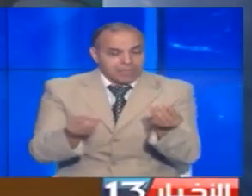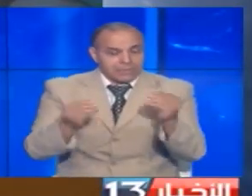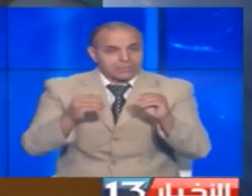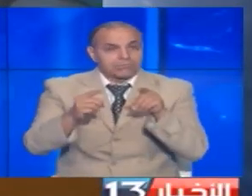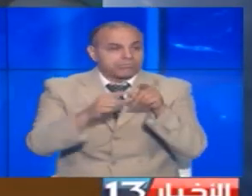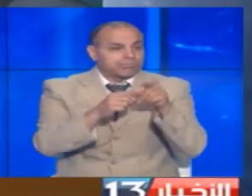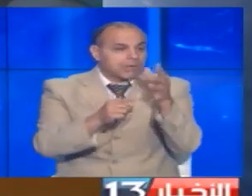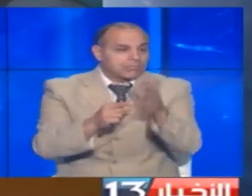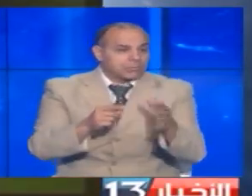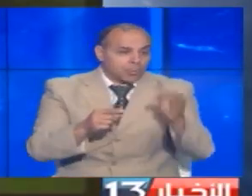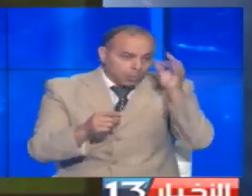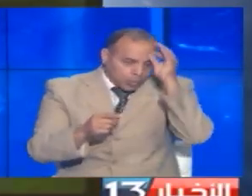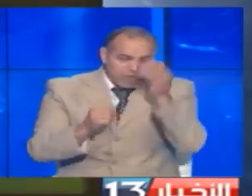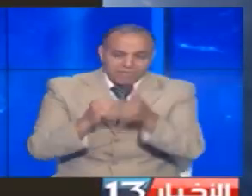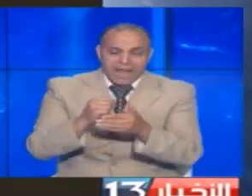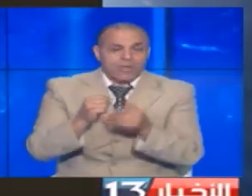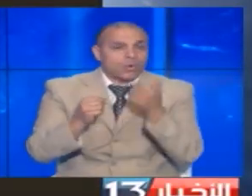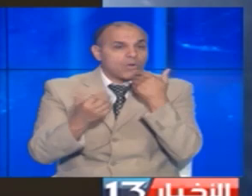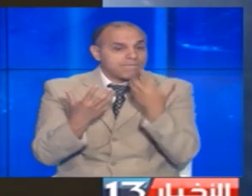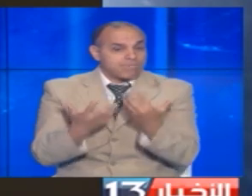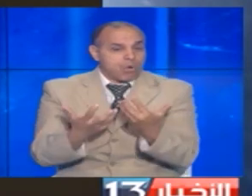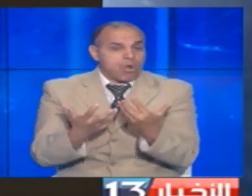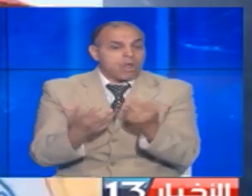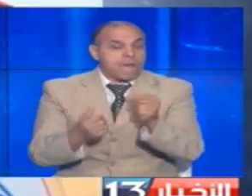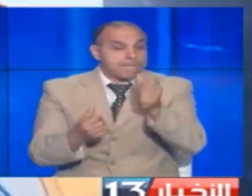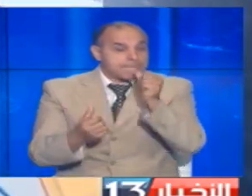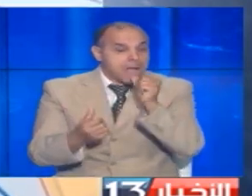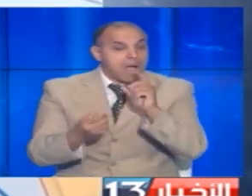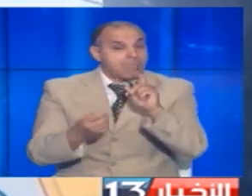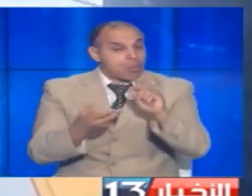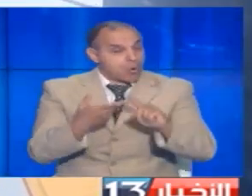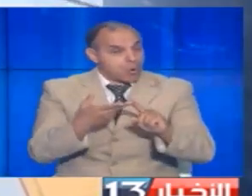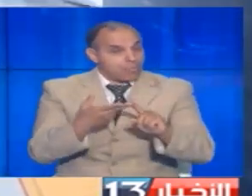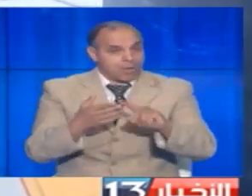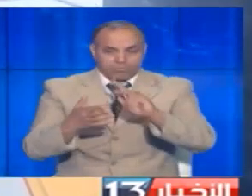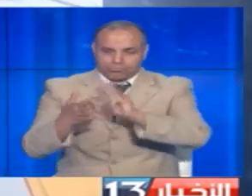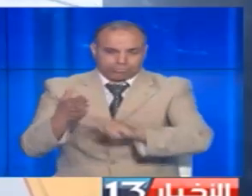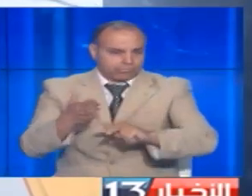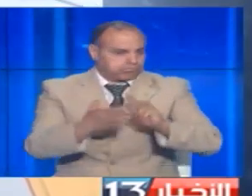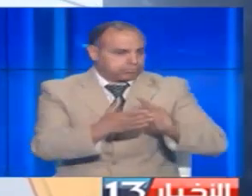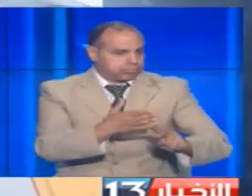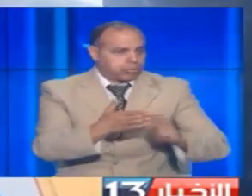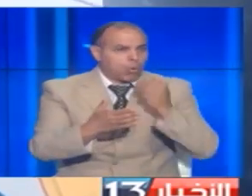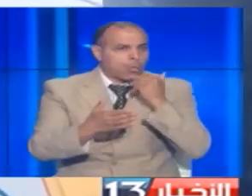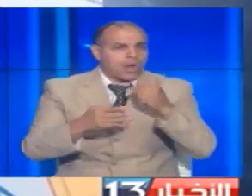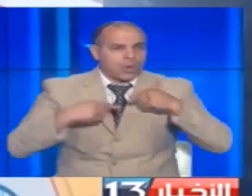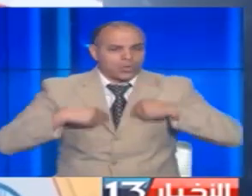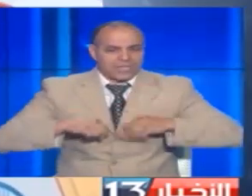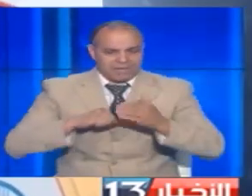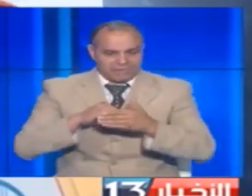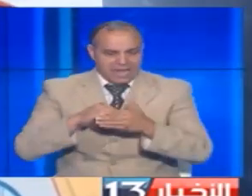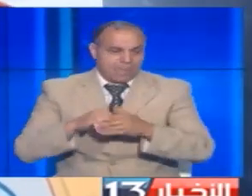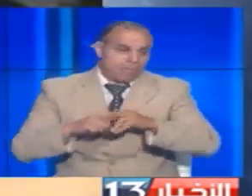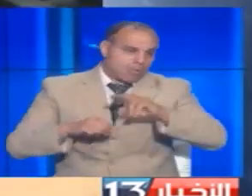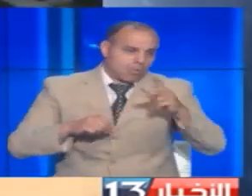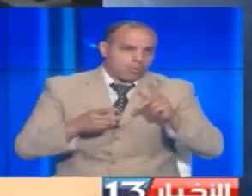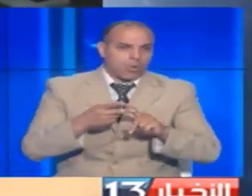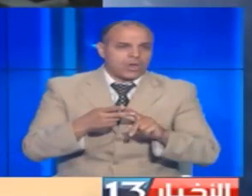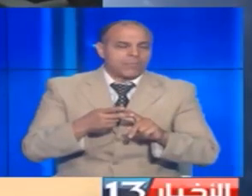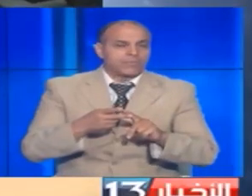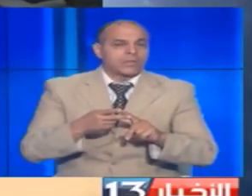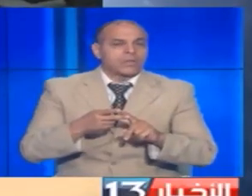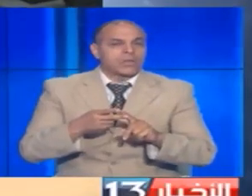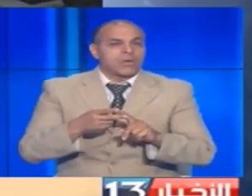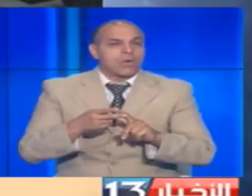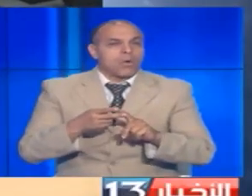الفلاحه التونسي من انه هذه الملشيات ما هو توقيع اتفاقيه بين وزاره الفلاحه والموارد المائيه والصيد البحري